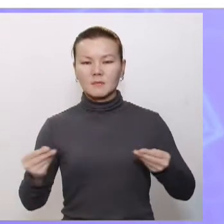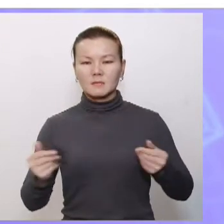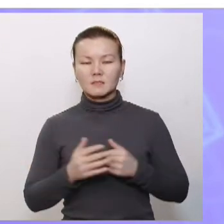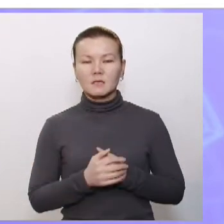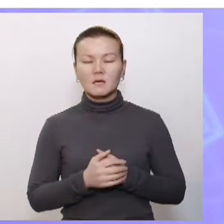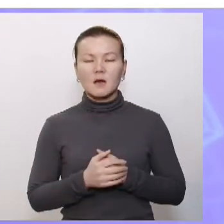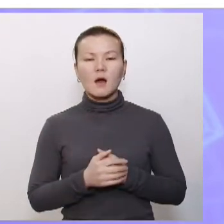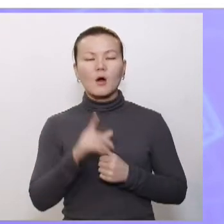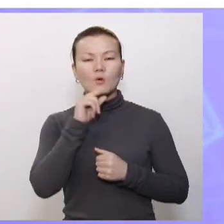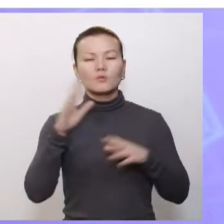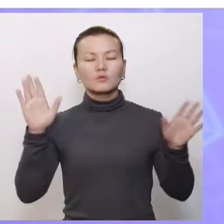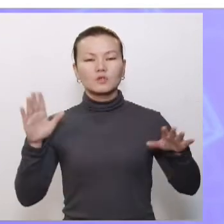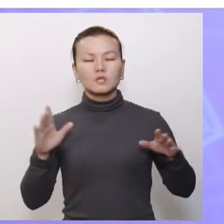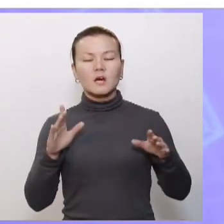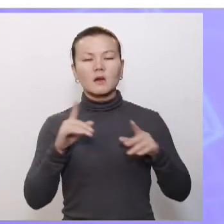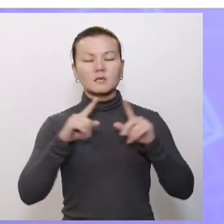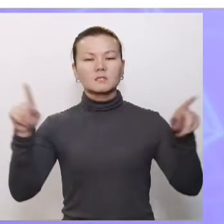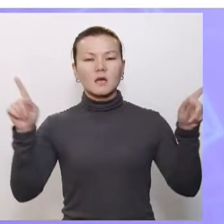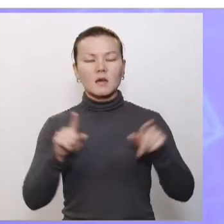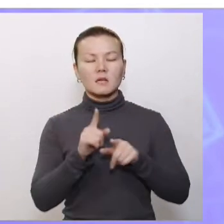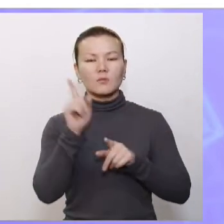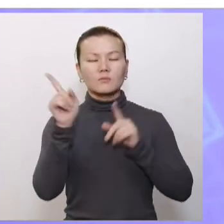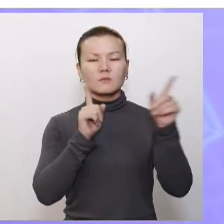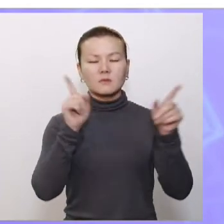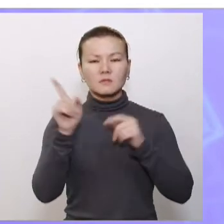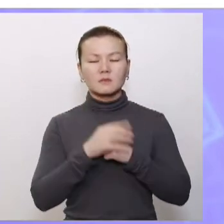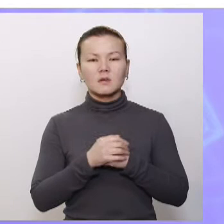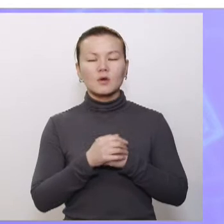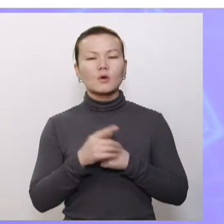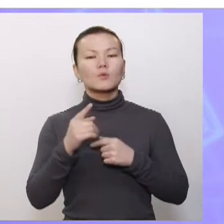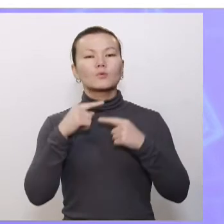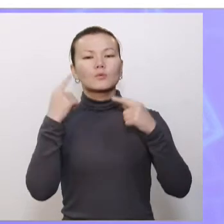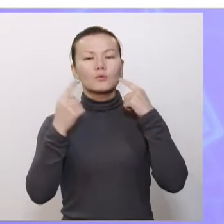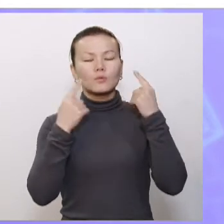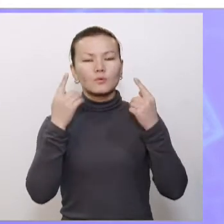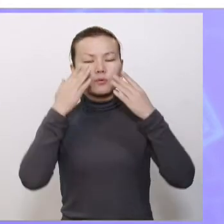sayra butakta, külkü berdi, şat berdi.